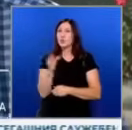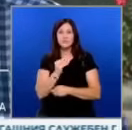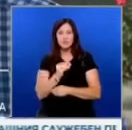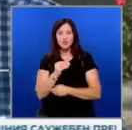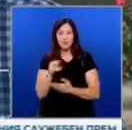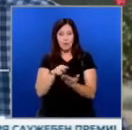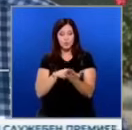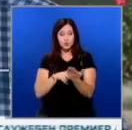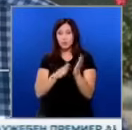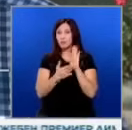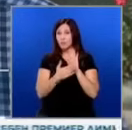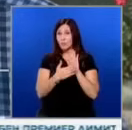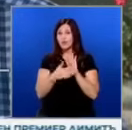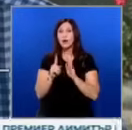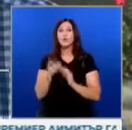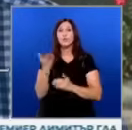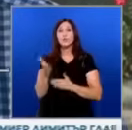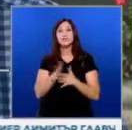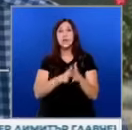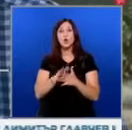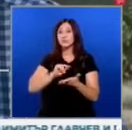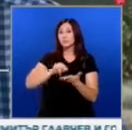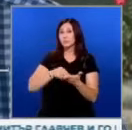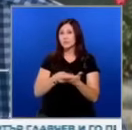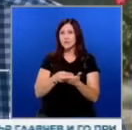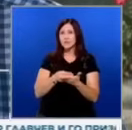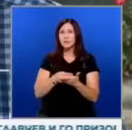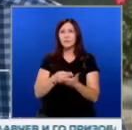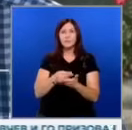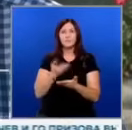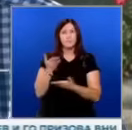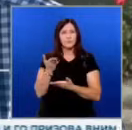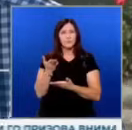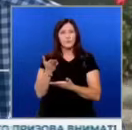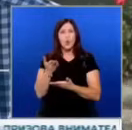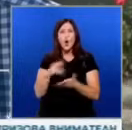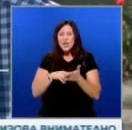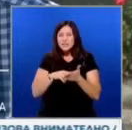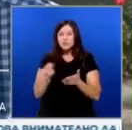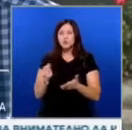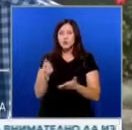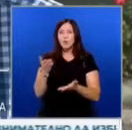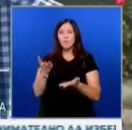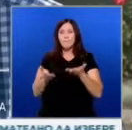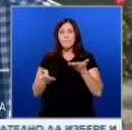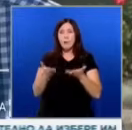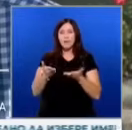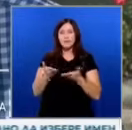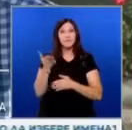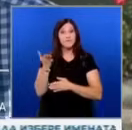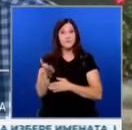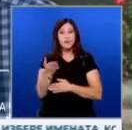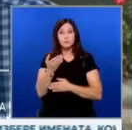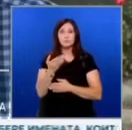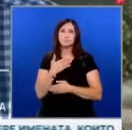да прочетат документа, който тези хора са подписали. Той е изключително балансиран. В него